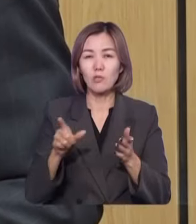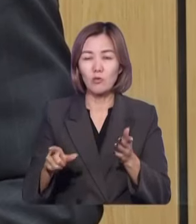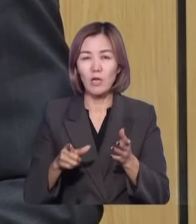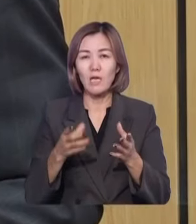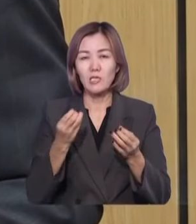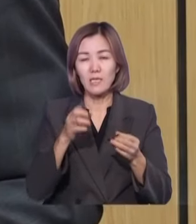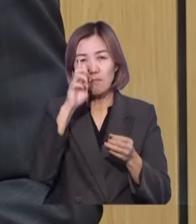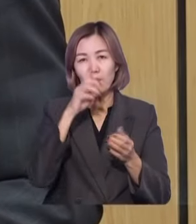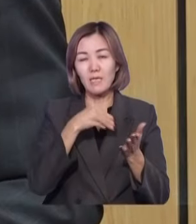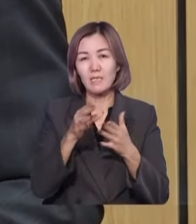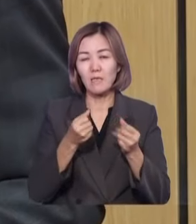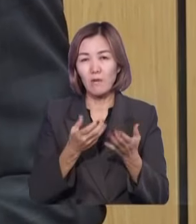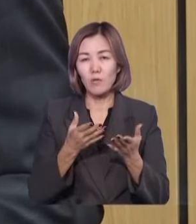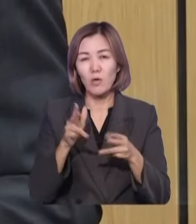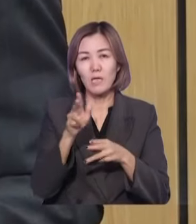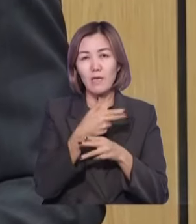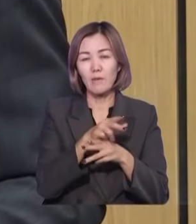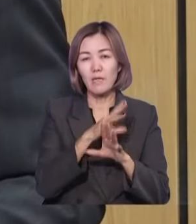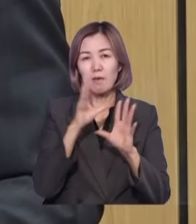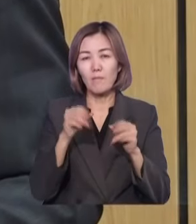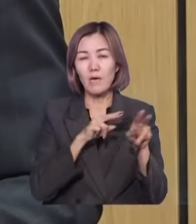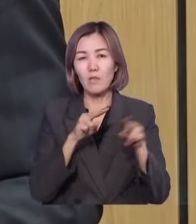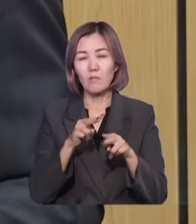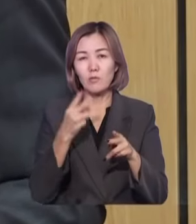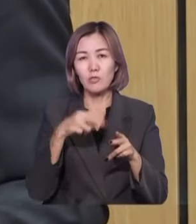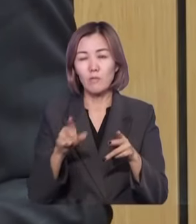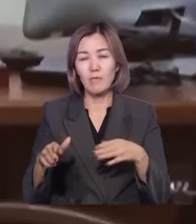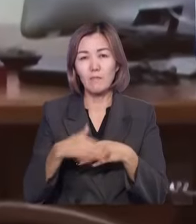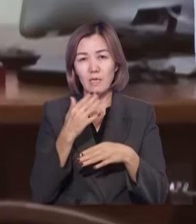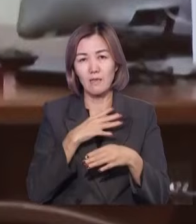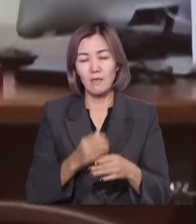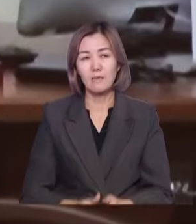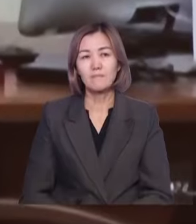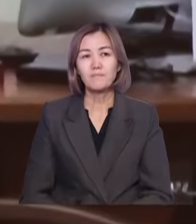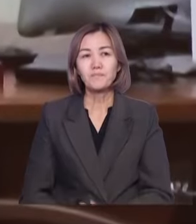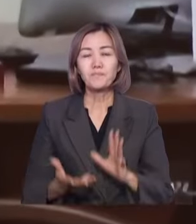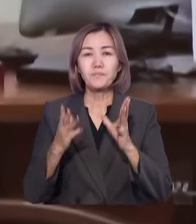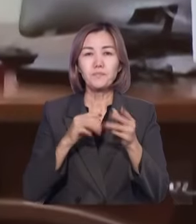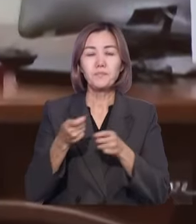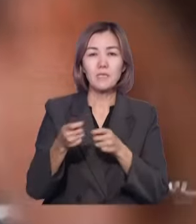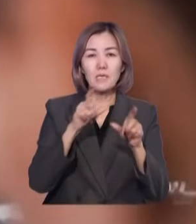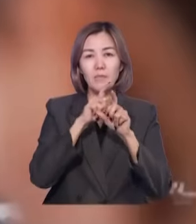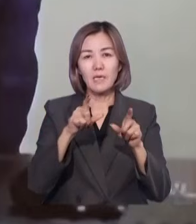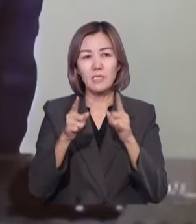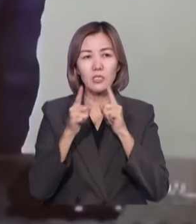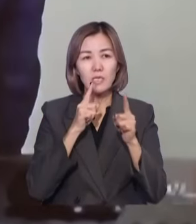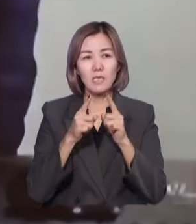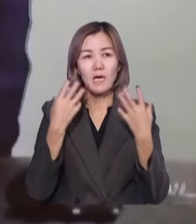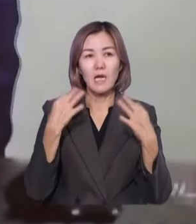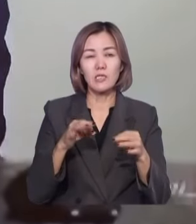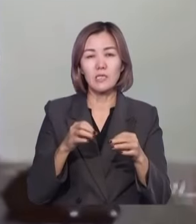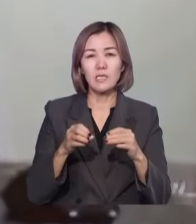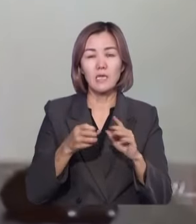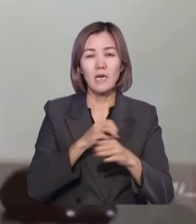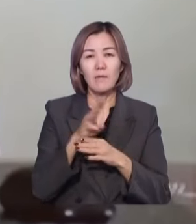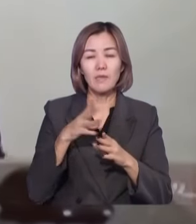және мемлекет сатып алуды камералдық бақылау бойынша 20 лауазымды тұлғалар тартылды. Жалпы әкімдік ғимаратында өткен жиында ашықтықты